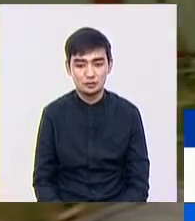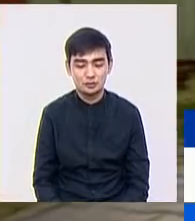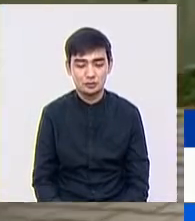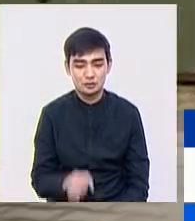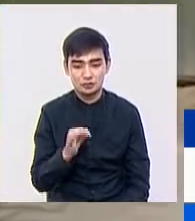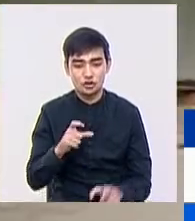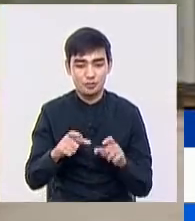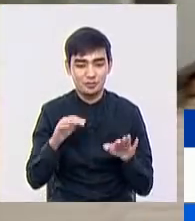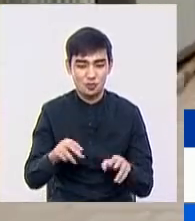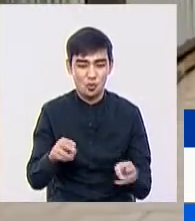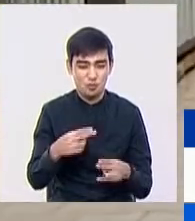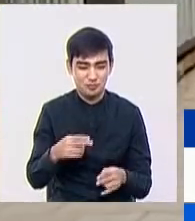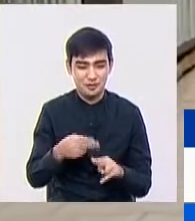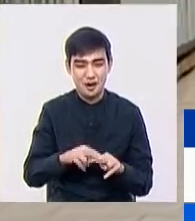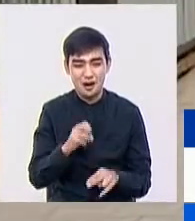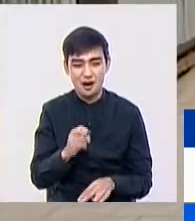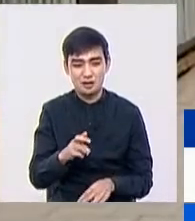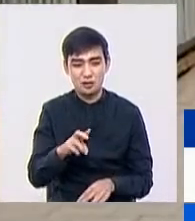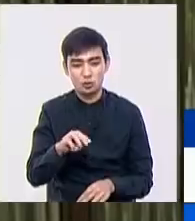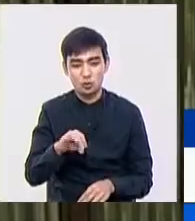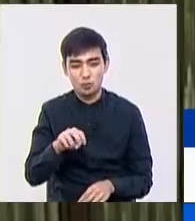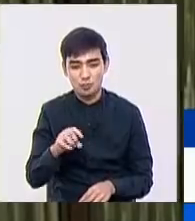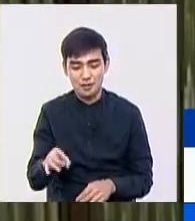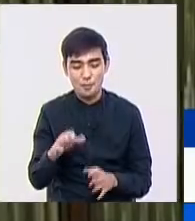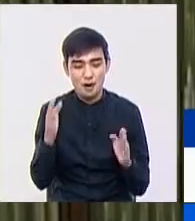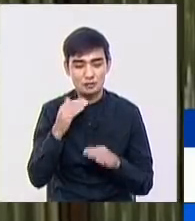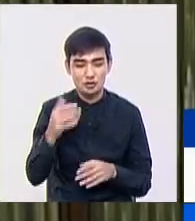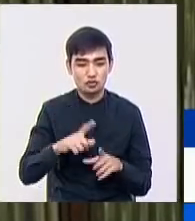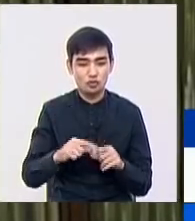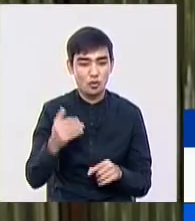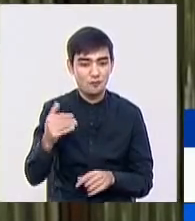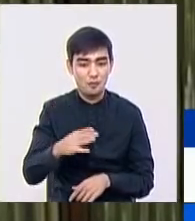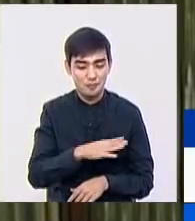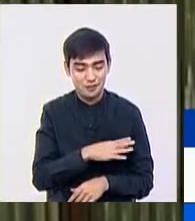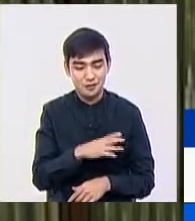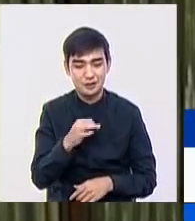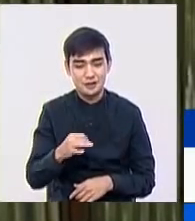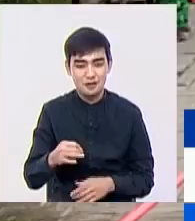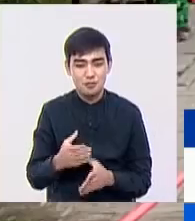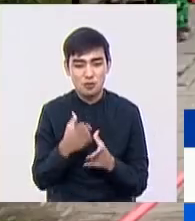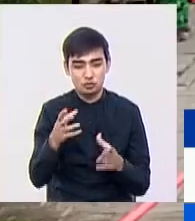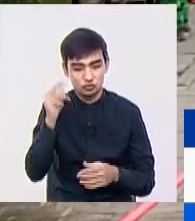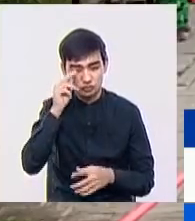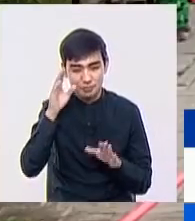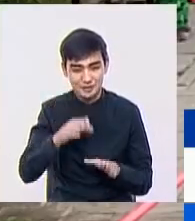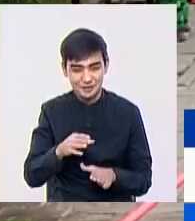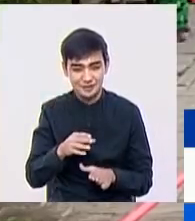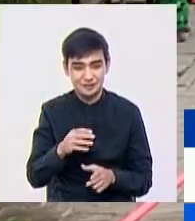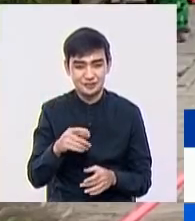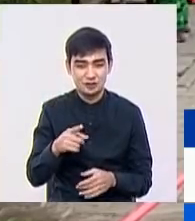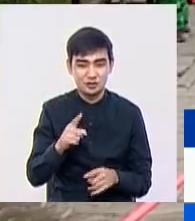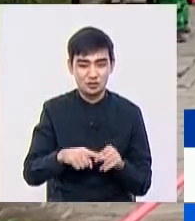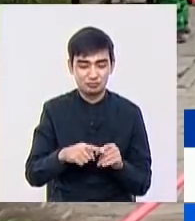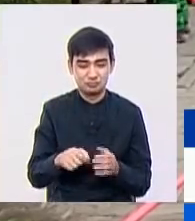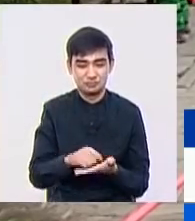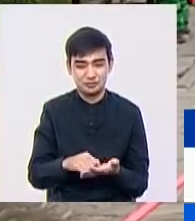Здание шахматного клуба «Ак Тулпар» в центральном парке города принадлежало школе. А большую часть учебного заведения в аварийном